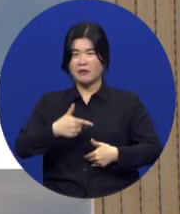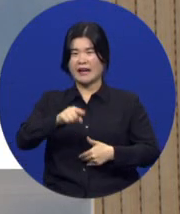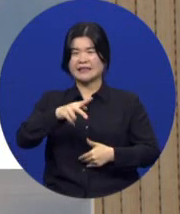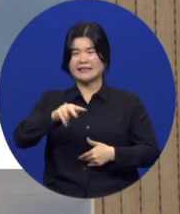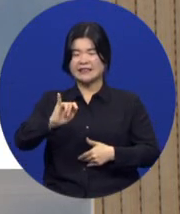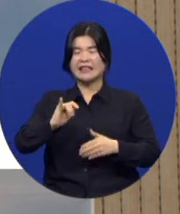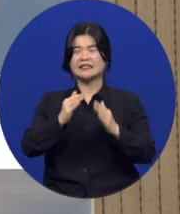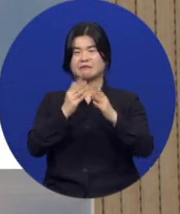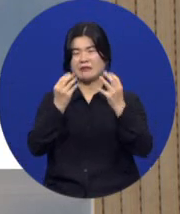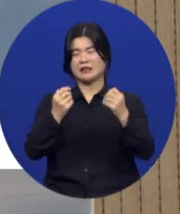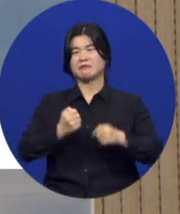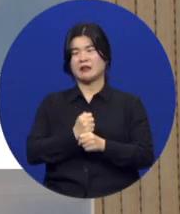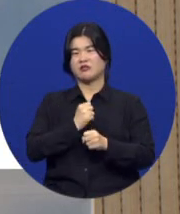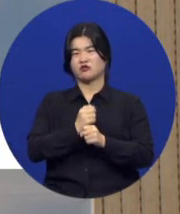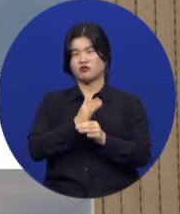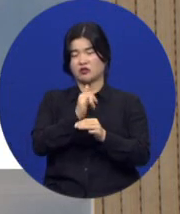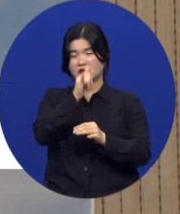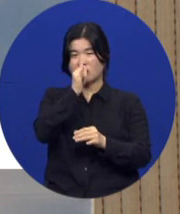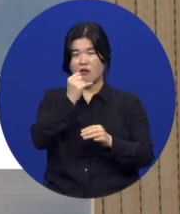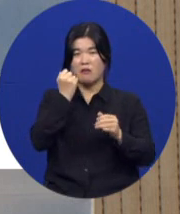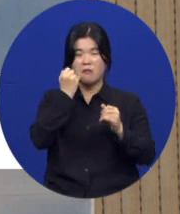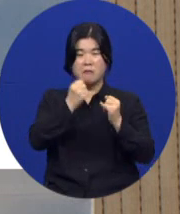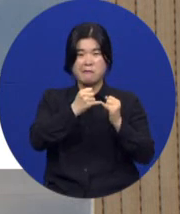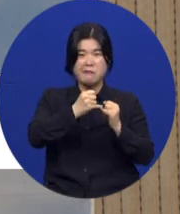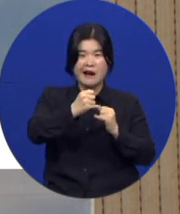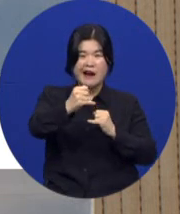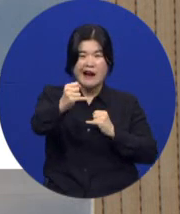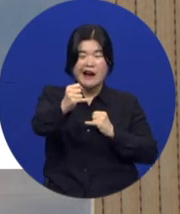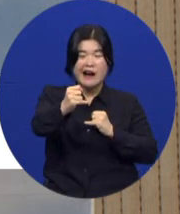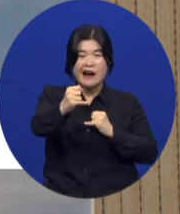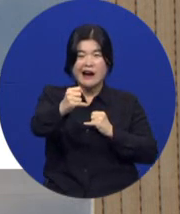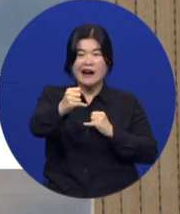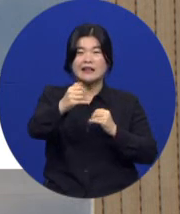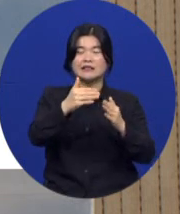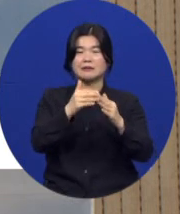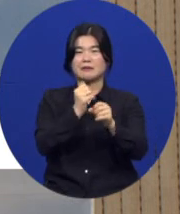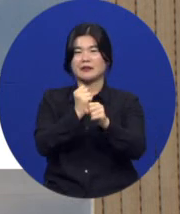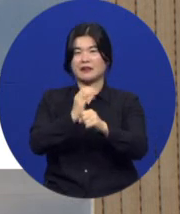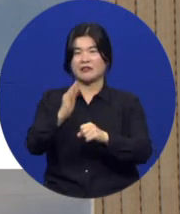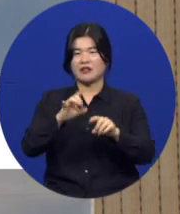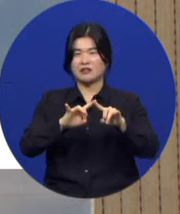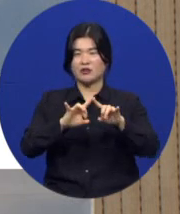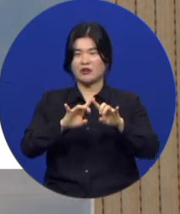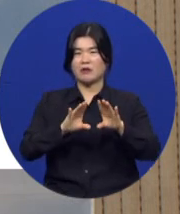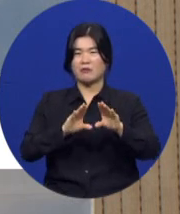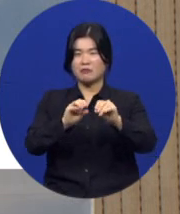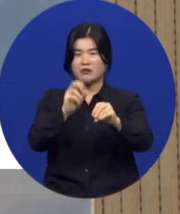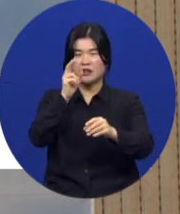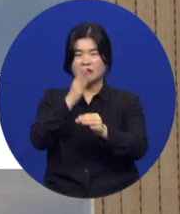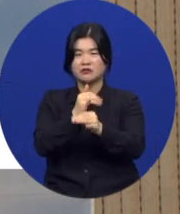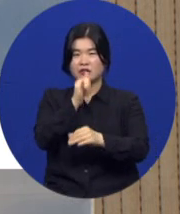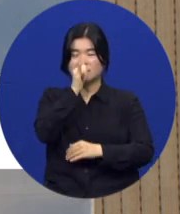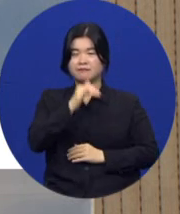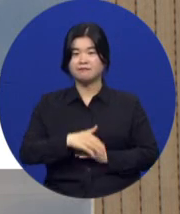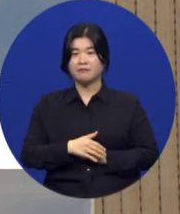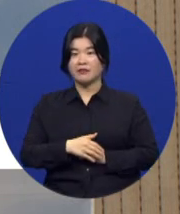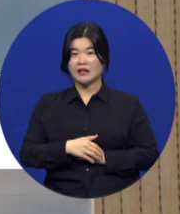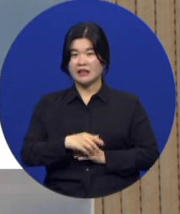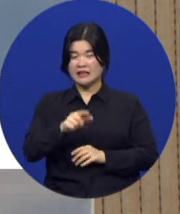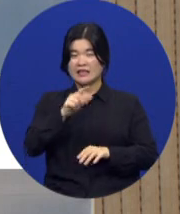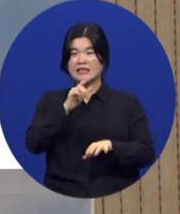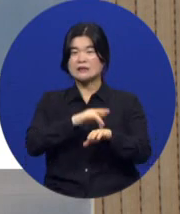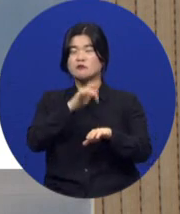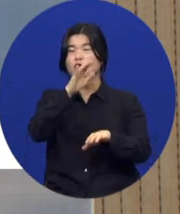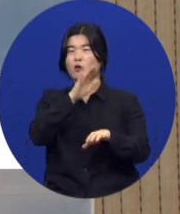있는데요 첫 삽 요동이 9억 전선에 그 접촉이 되면서 덩 전에 발생한 것으로 보여집니다 뭇 같이 숙성이